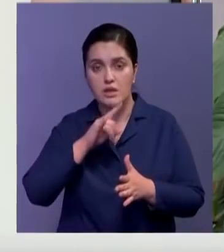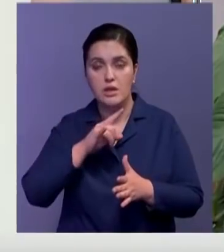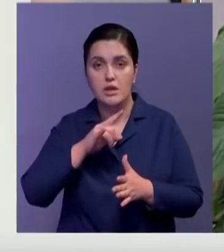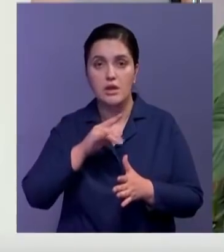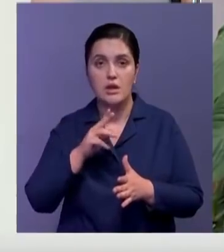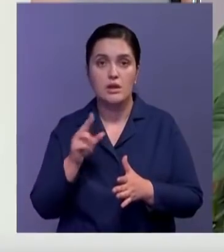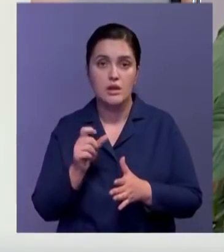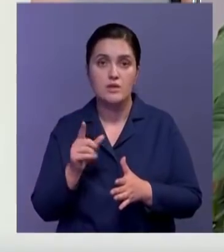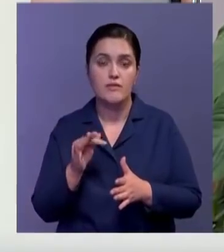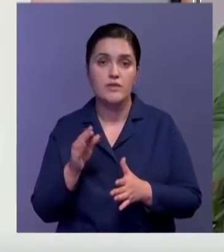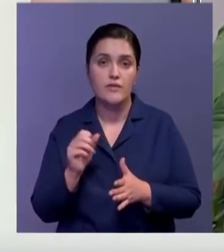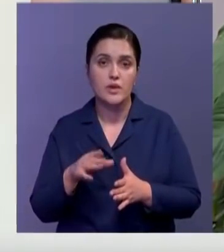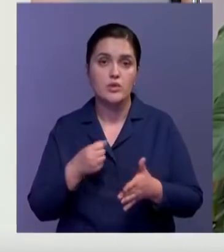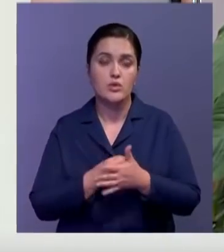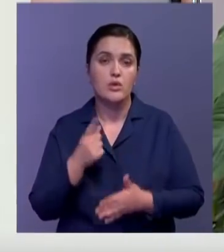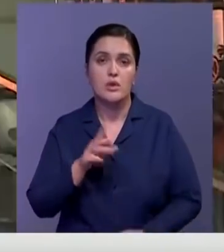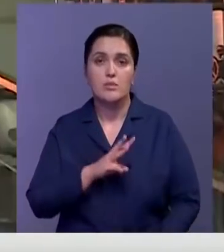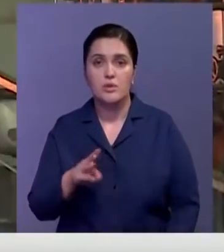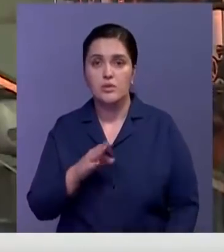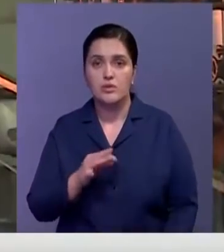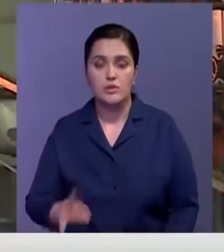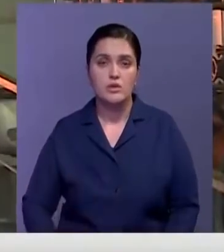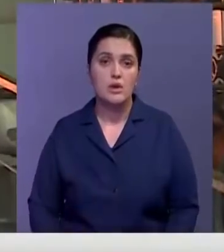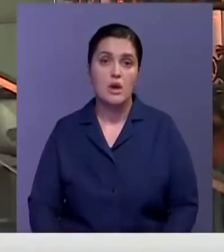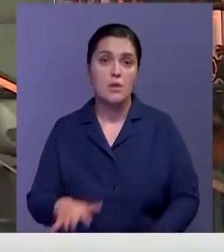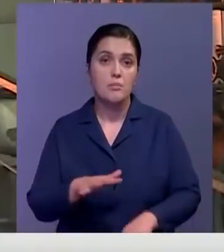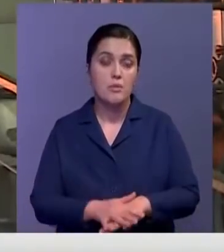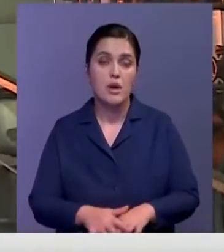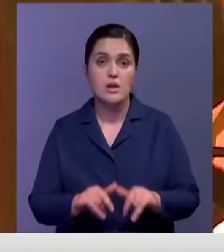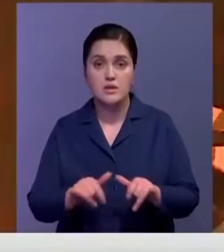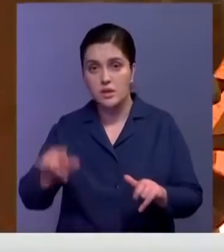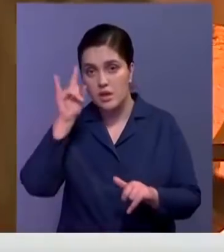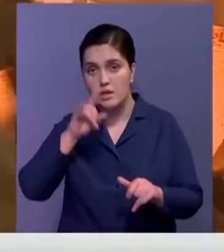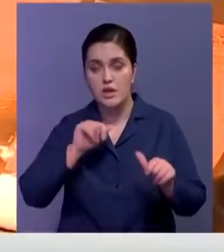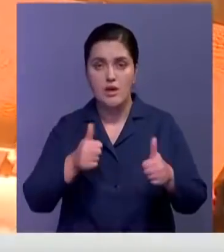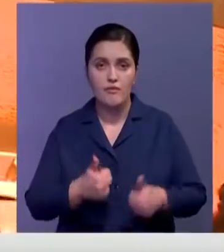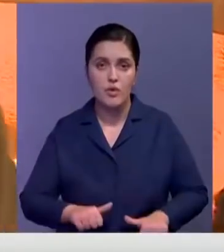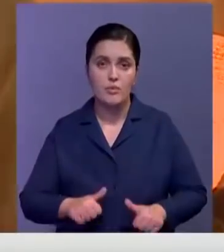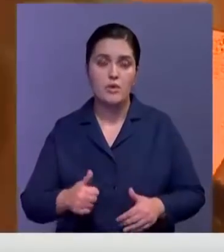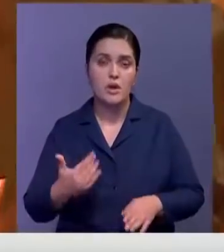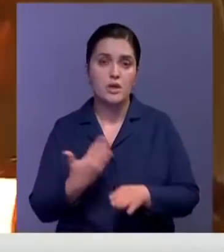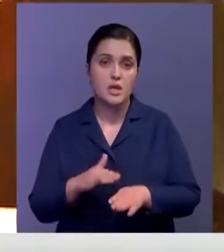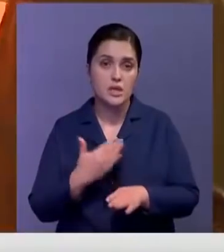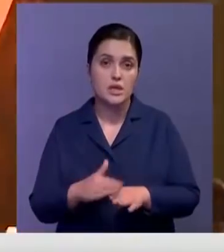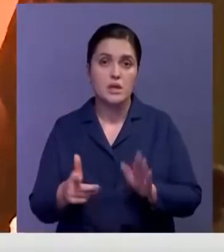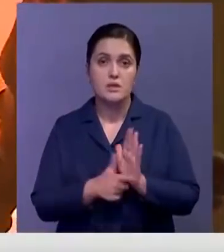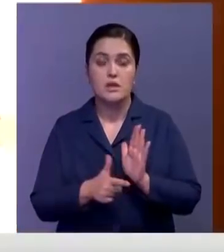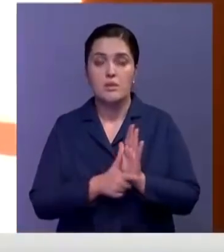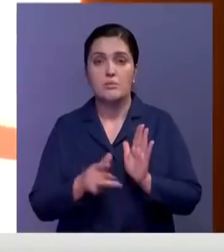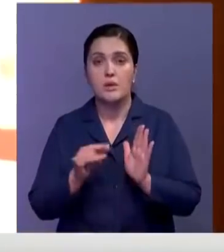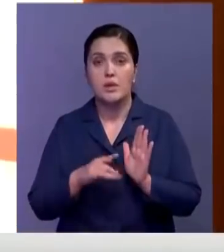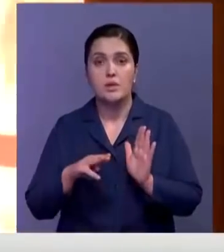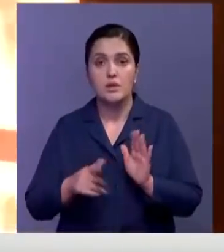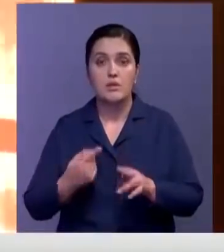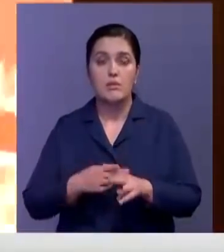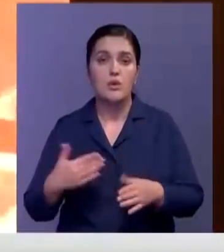Казфосфата мы доводим до 1 миллиона тонн. Банк развития Казахстана оформил льготный кредит в размере 7 миллиардов тенге. Это дает